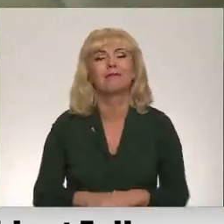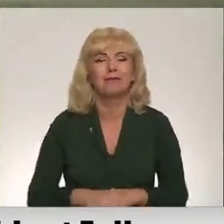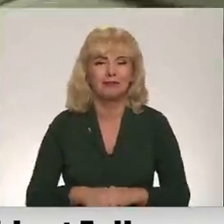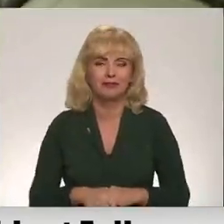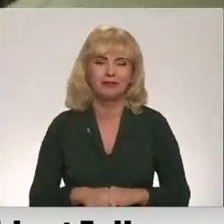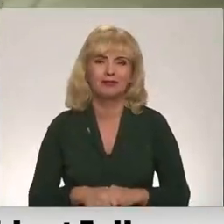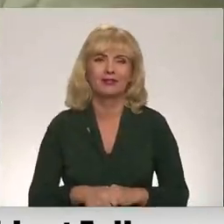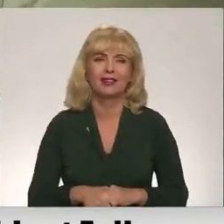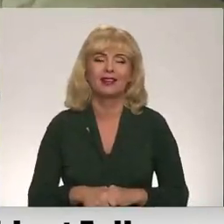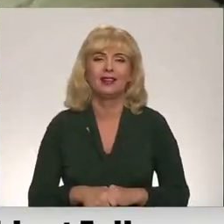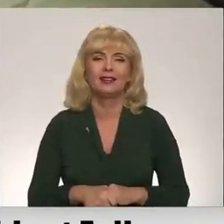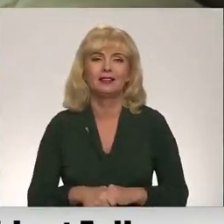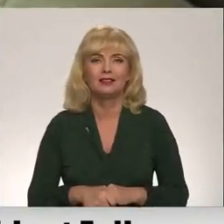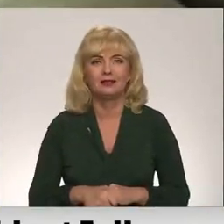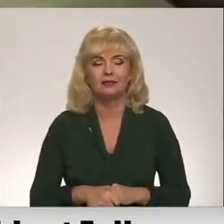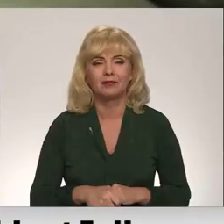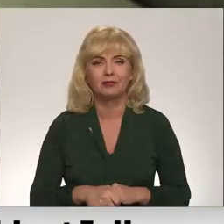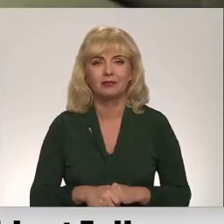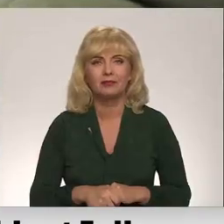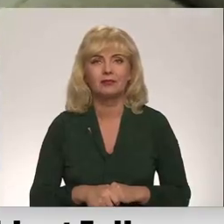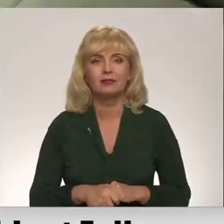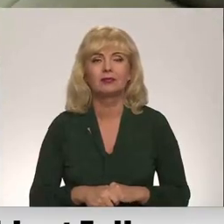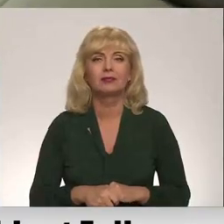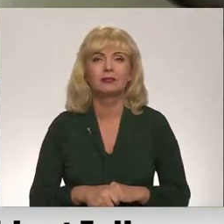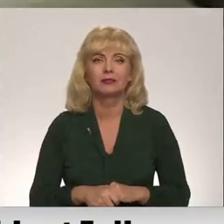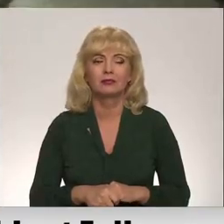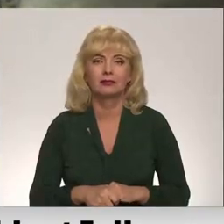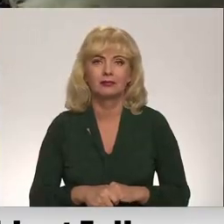Latvijas televīzija no Londonas, Lielbritānijā.